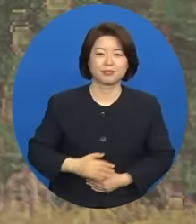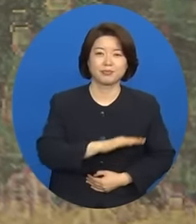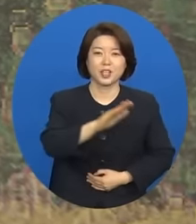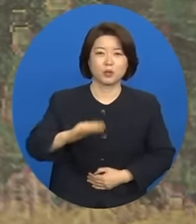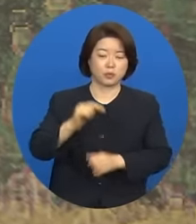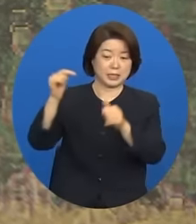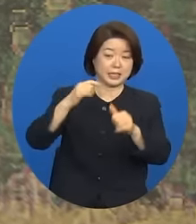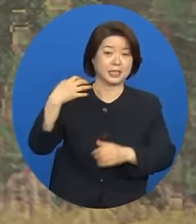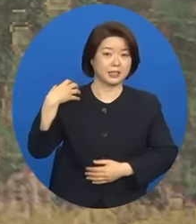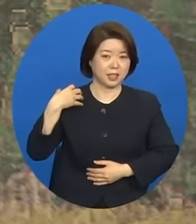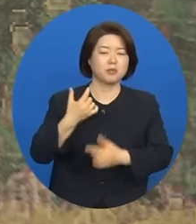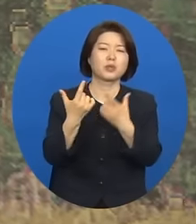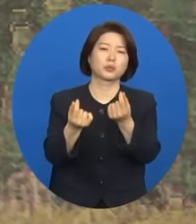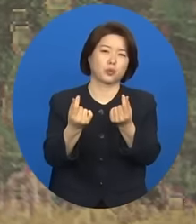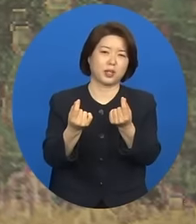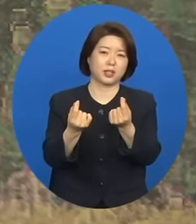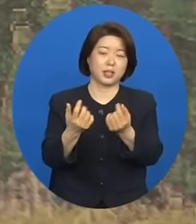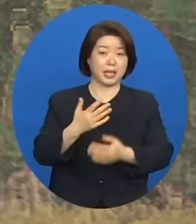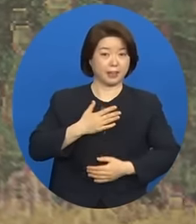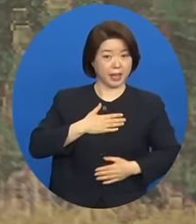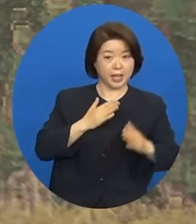바로 그렇다는 것입니다. 나의 집,